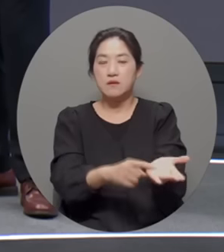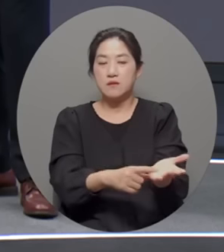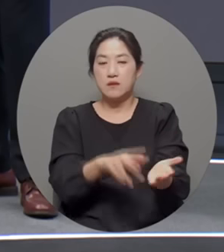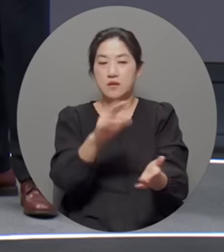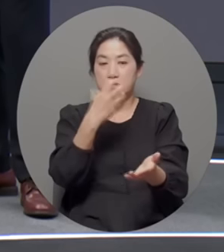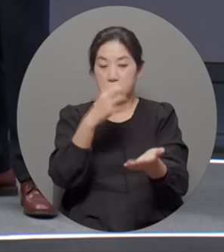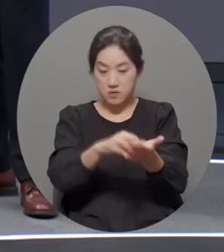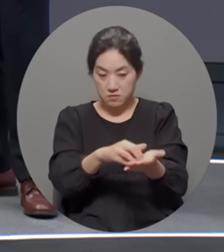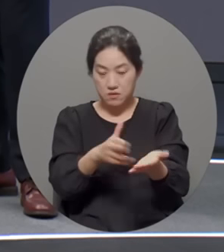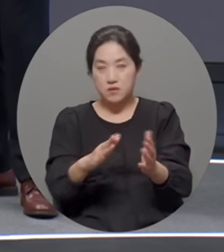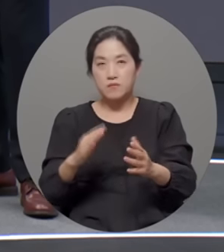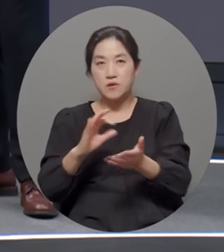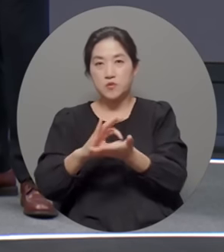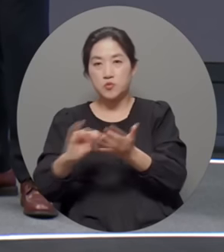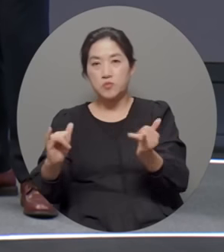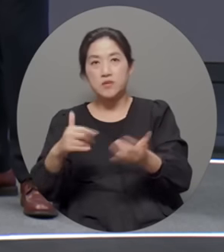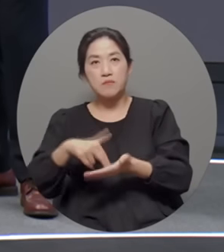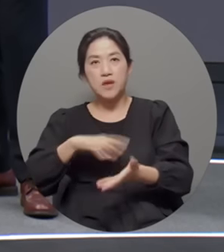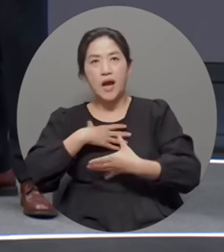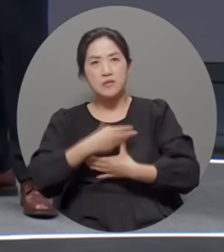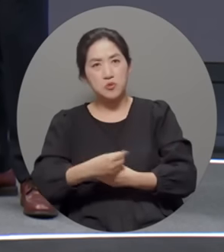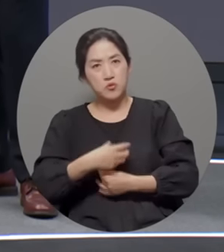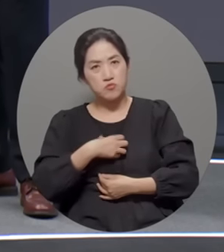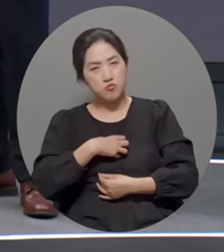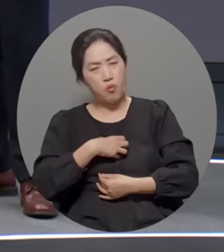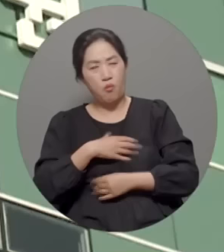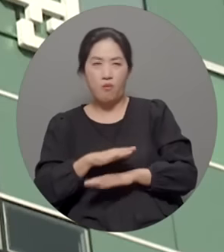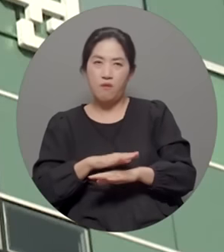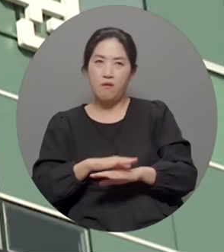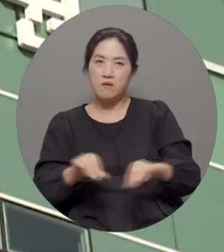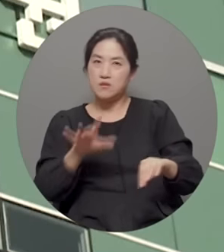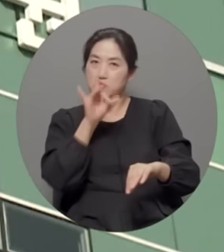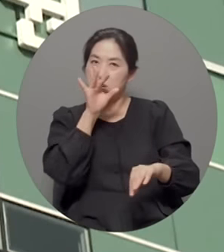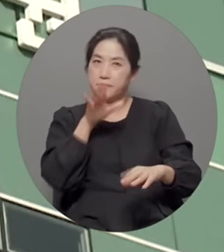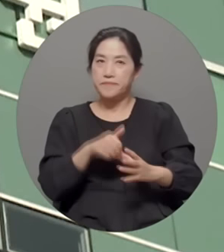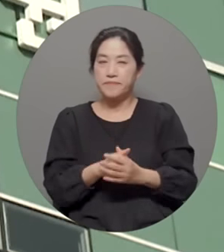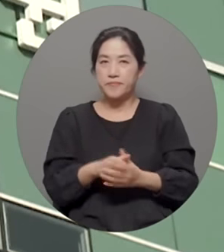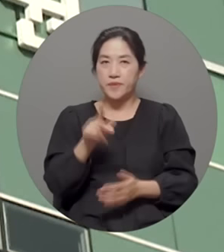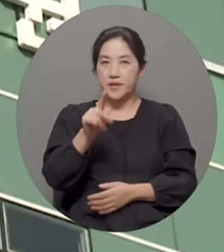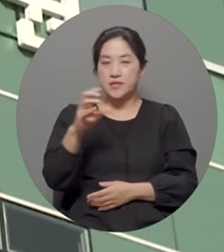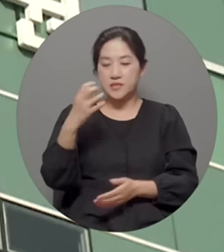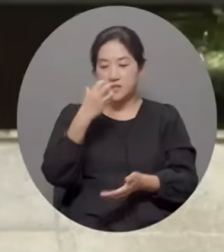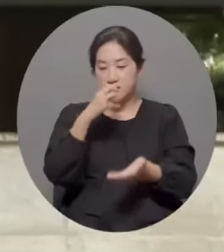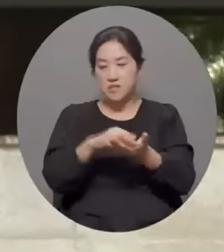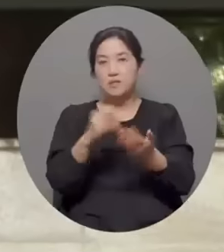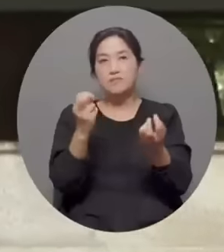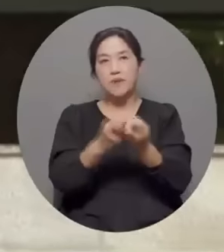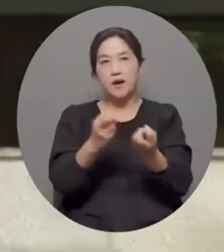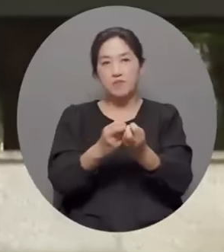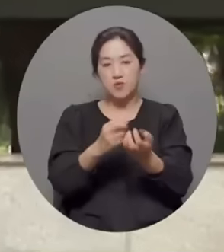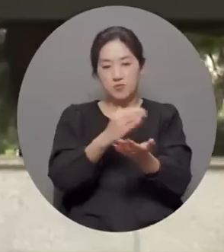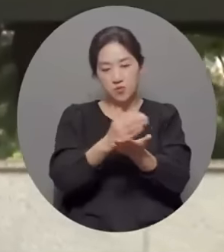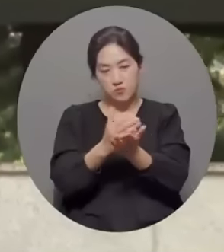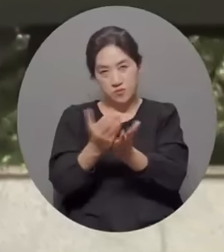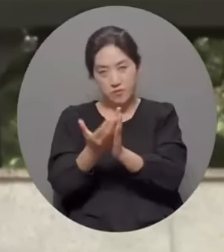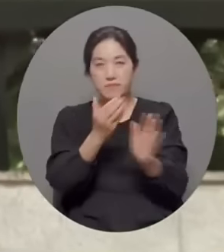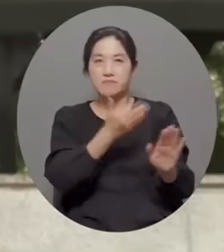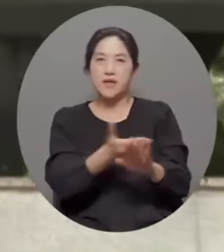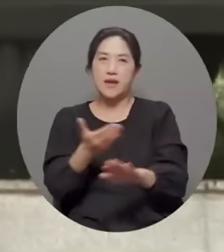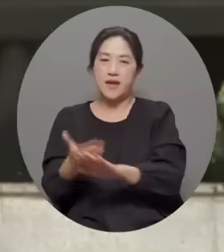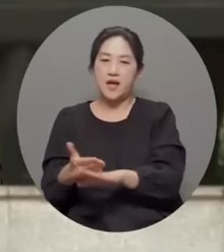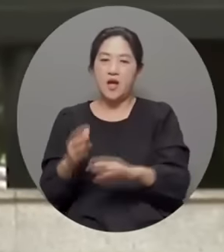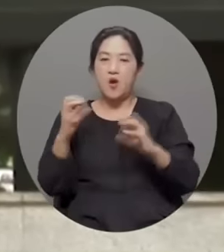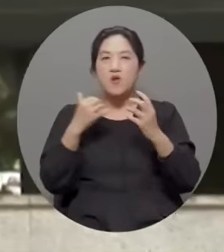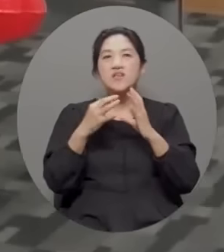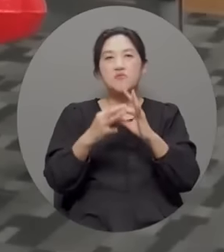제품에도 소비자 안전 우려는 존재하는 겁니다. KC 인증 방식은 품목에 따라 다릅니다. 어린이